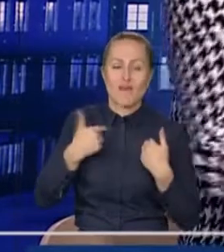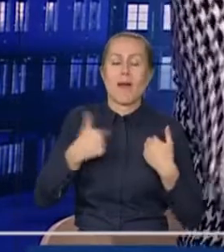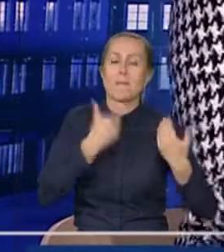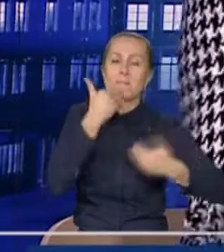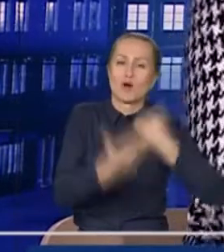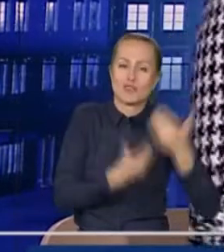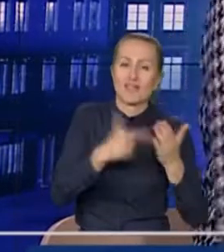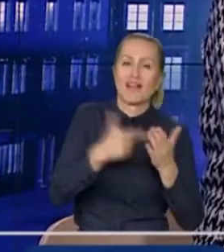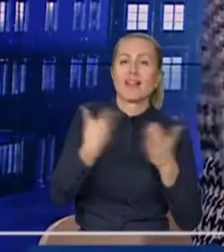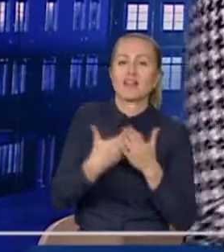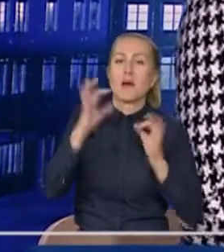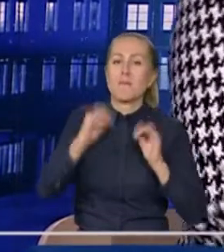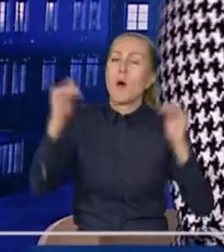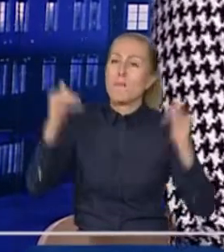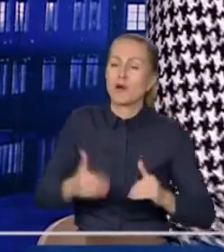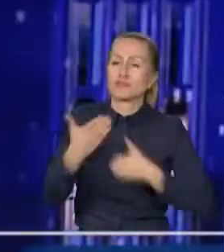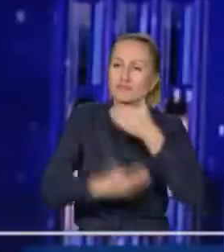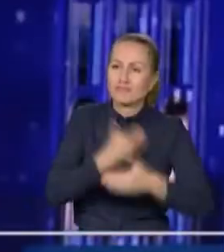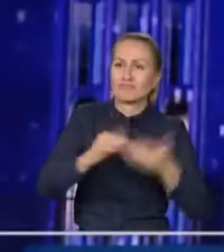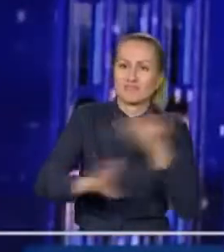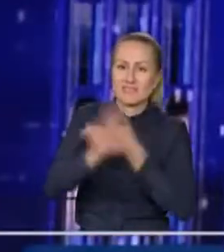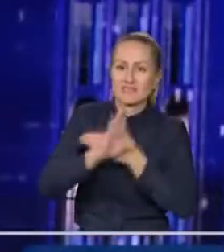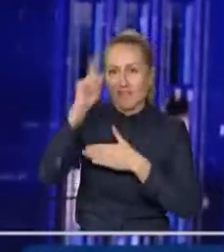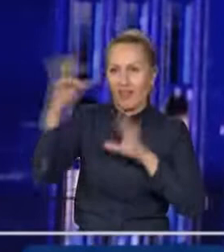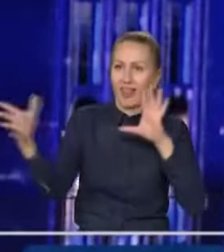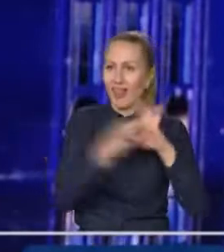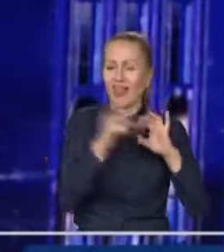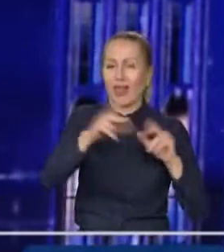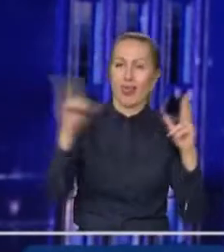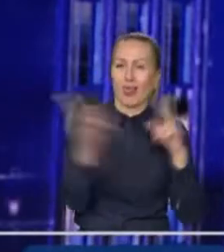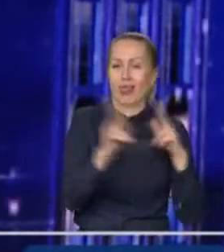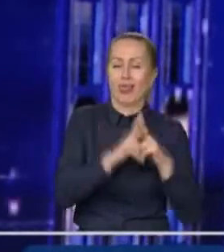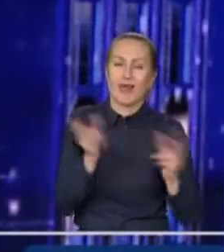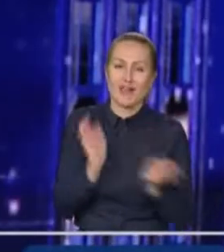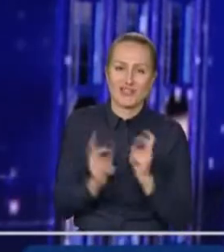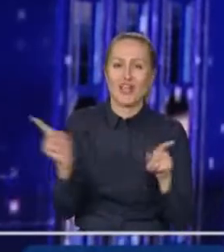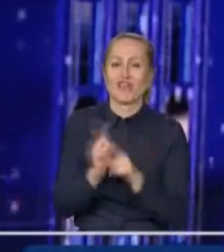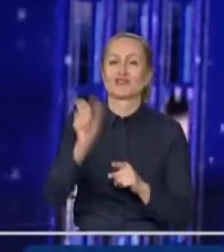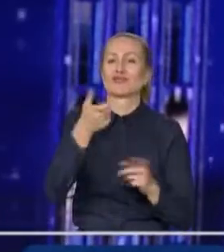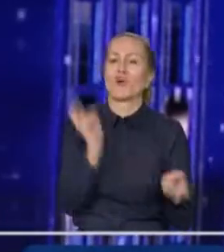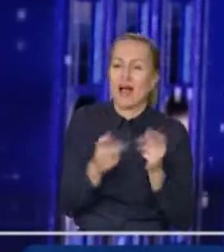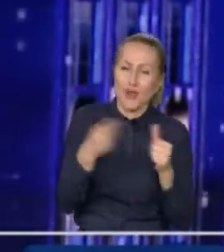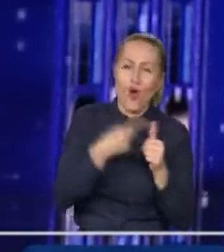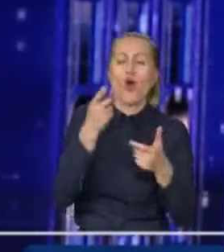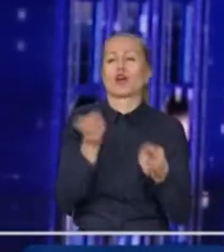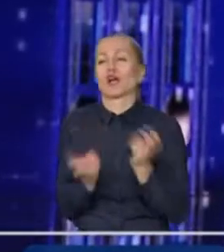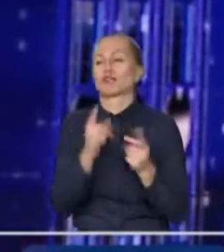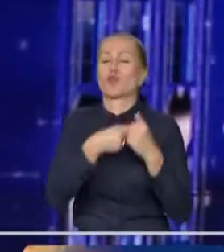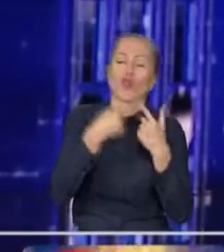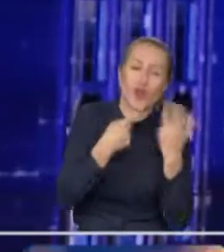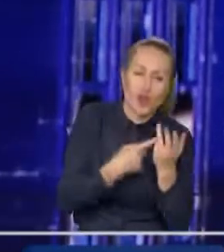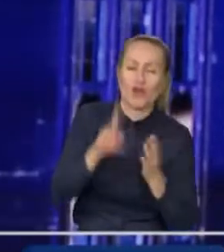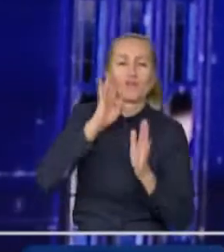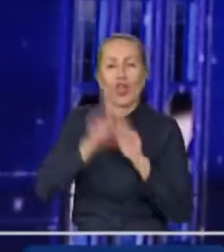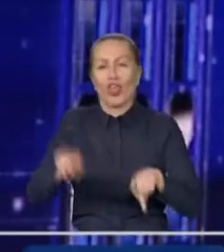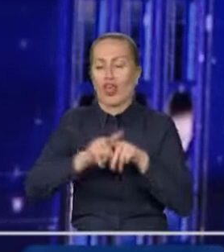pozdrawiamy, bo ciągle można w każdym przemówieniu mówić o tym, co Jarosław Kaczyński, jak Jarosław Kaczyński, o czym Jarosław Kaczyński,